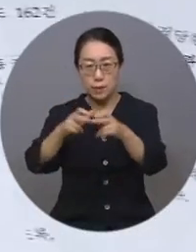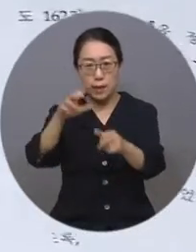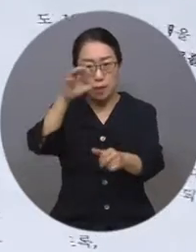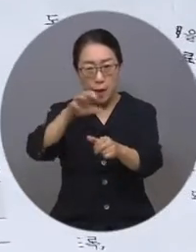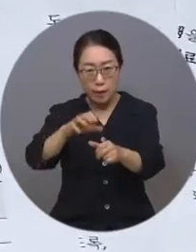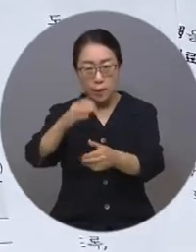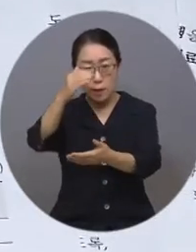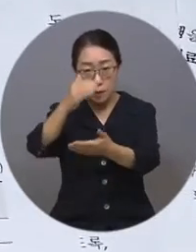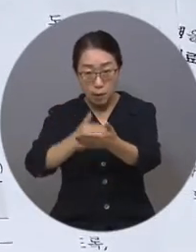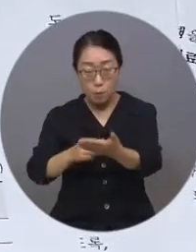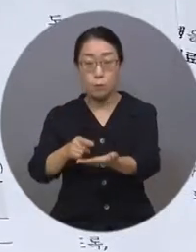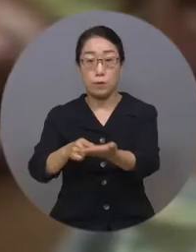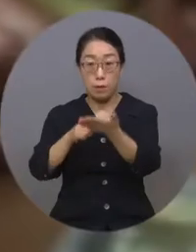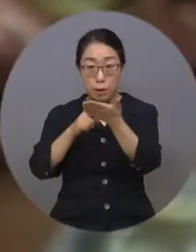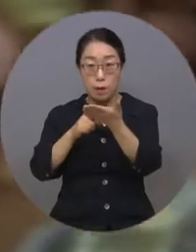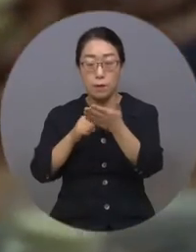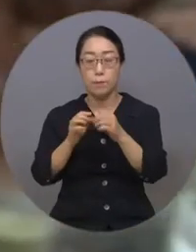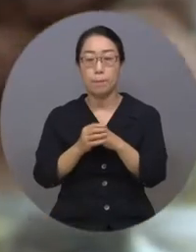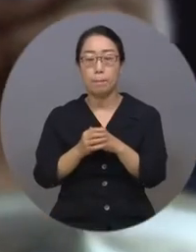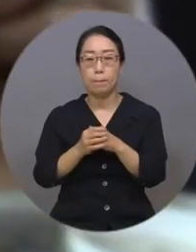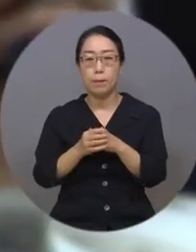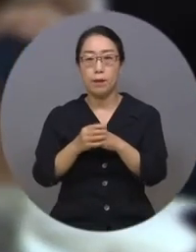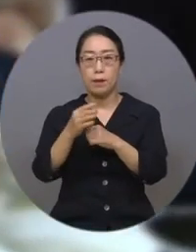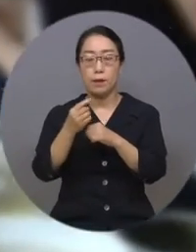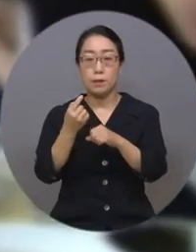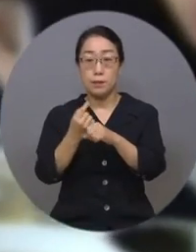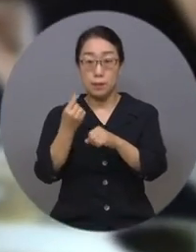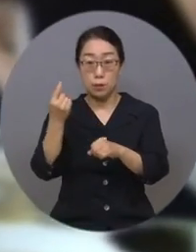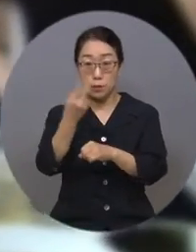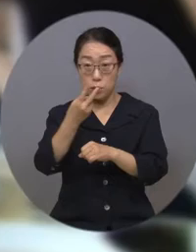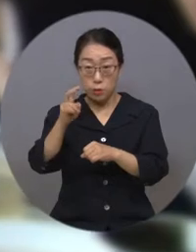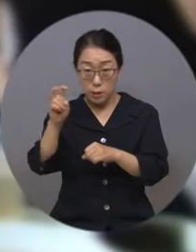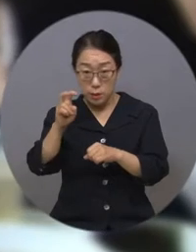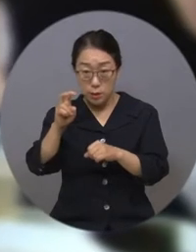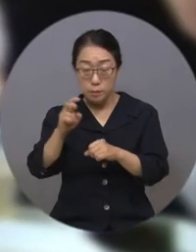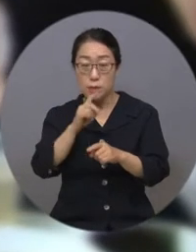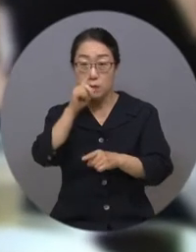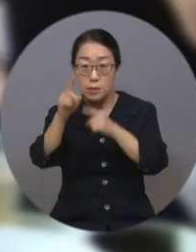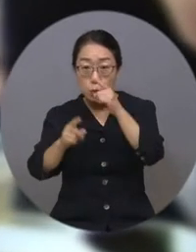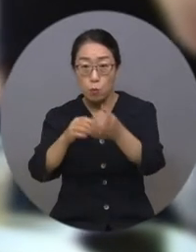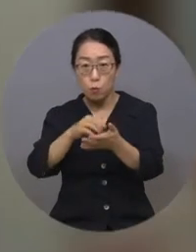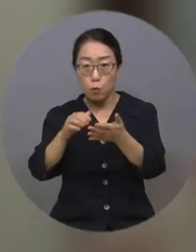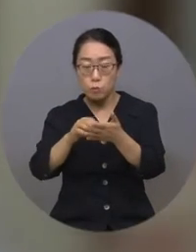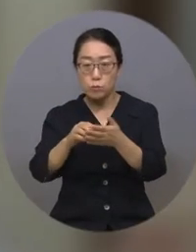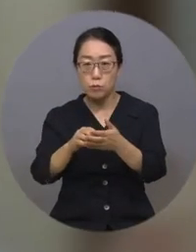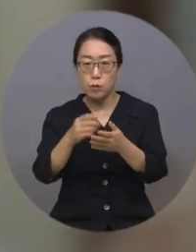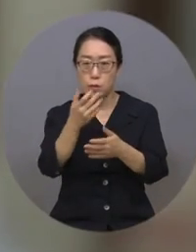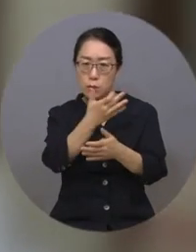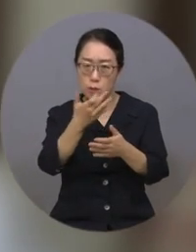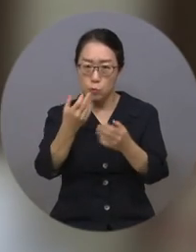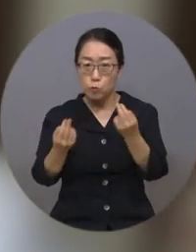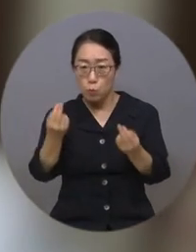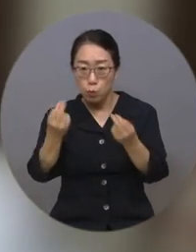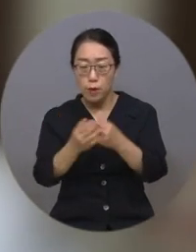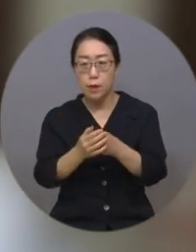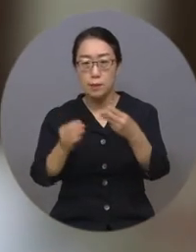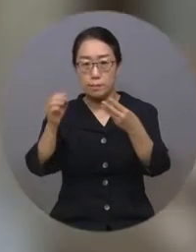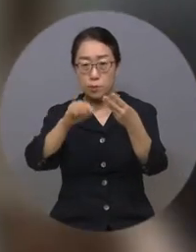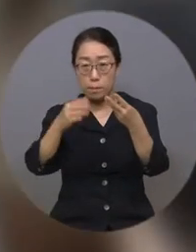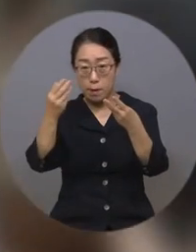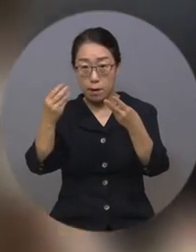발간했습니다 지난해 장애인 학대 신고 건수는 전년도 대비 3.8% 감소했지만